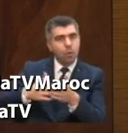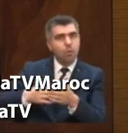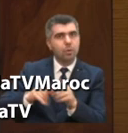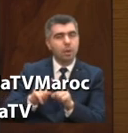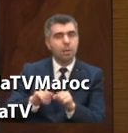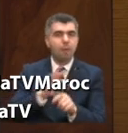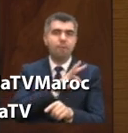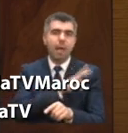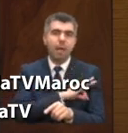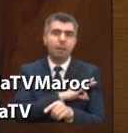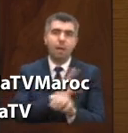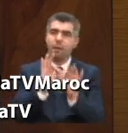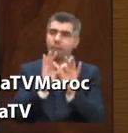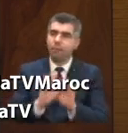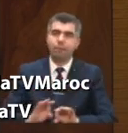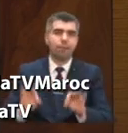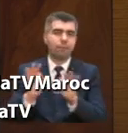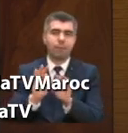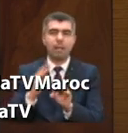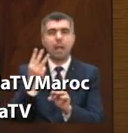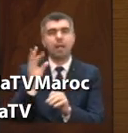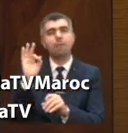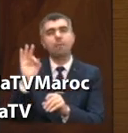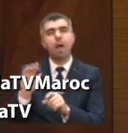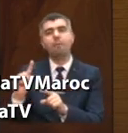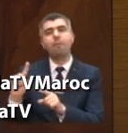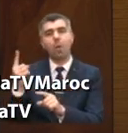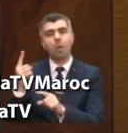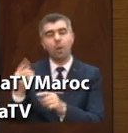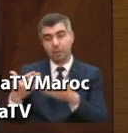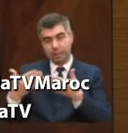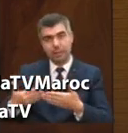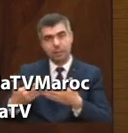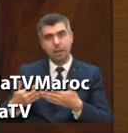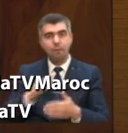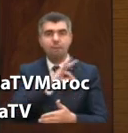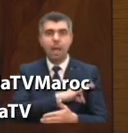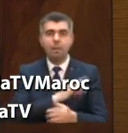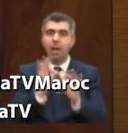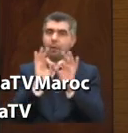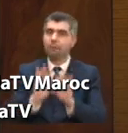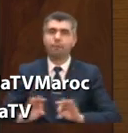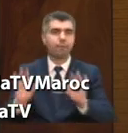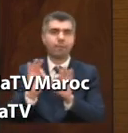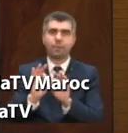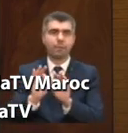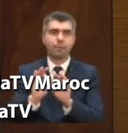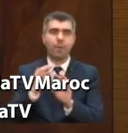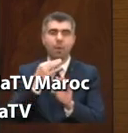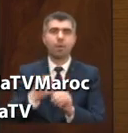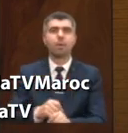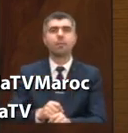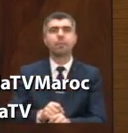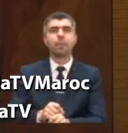عليها ثقيله جدا في الشهر الاول 3% منذ الشهر الاول، ثم بعد ذلك خلال الاشهر الاخرى 1% بالنسبه لكل شهر